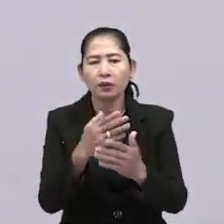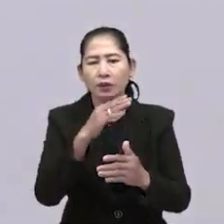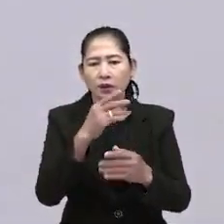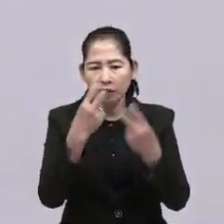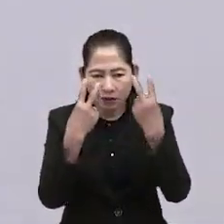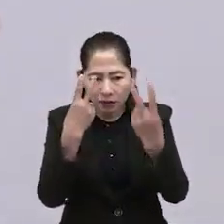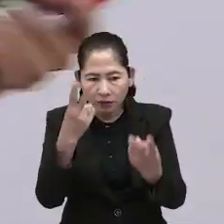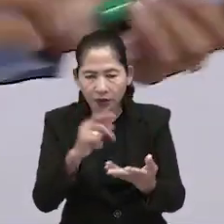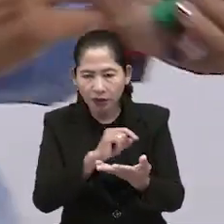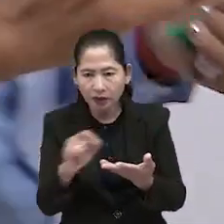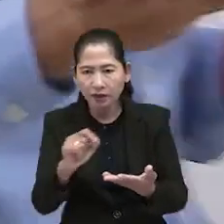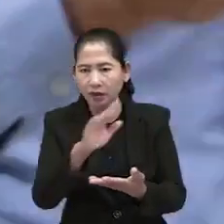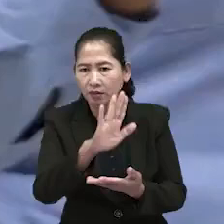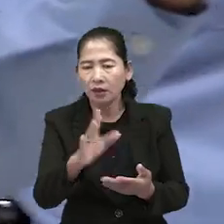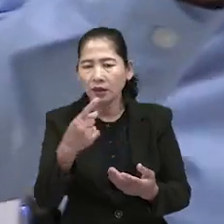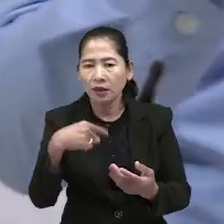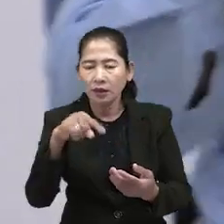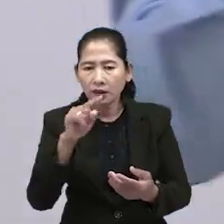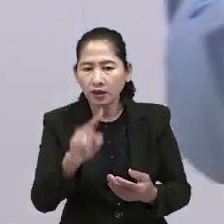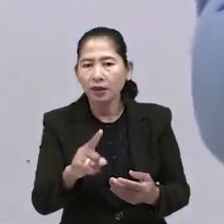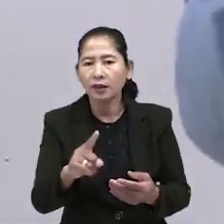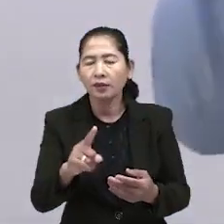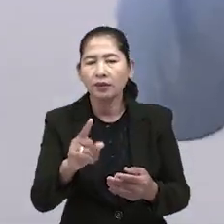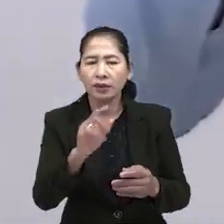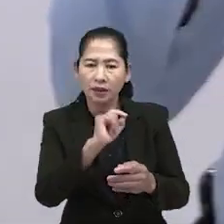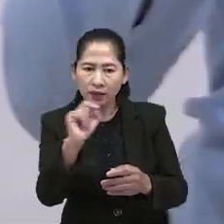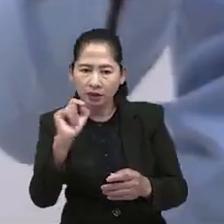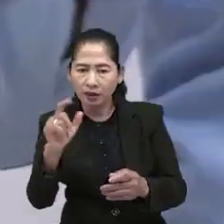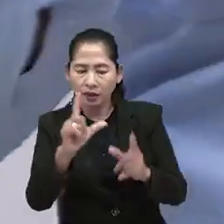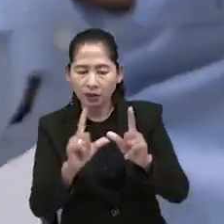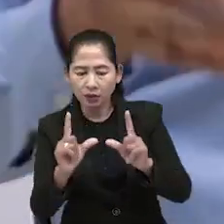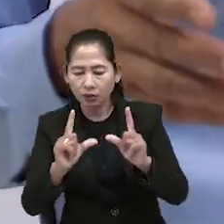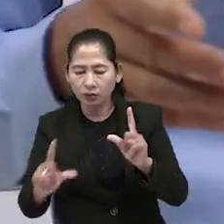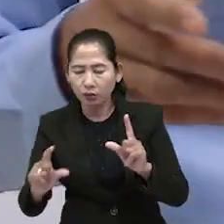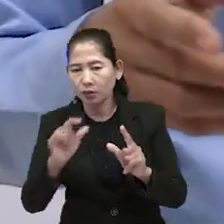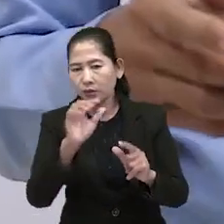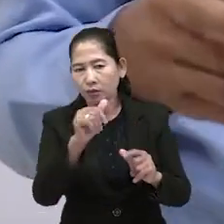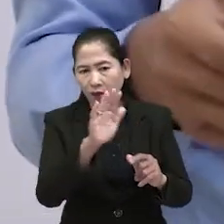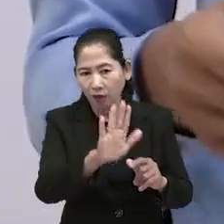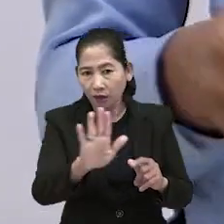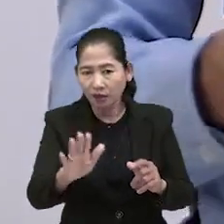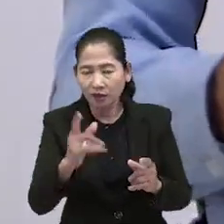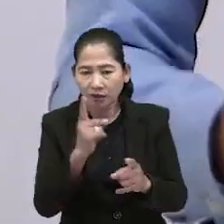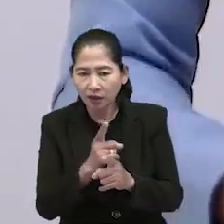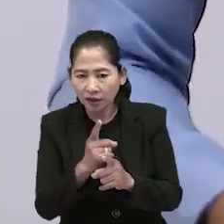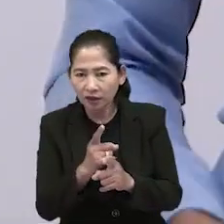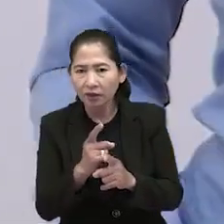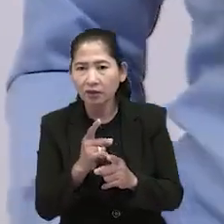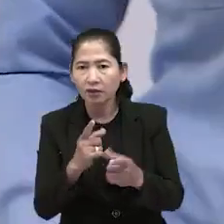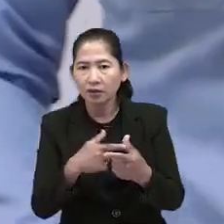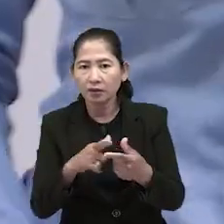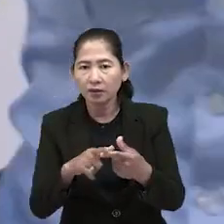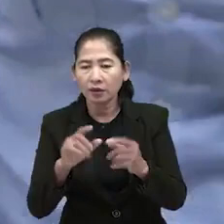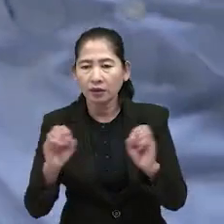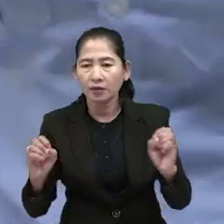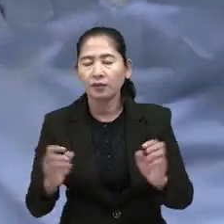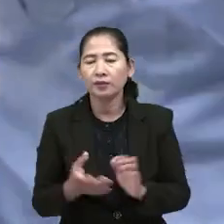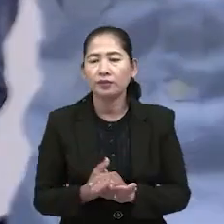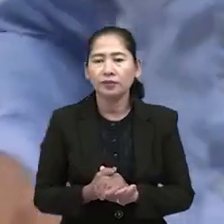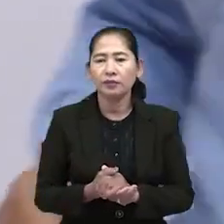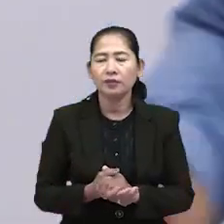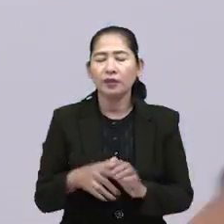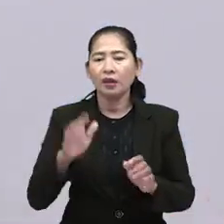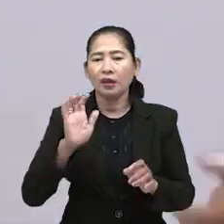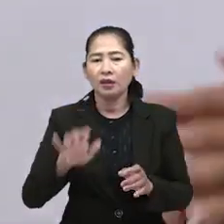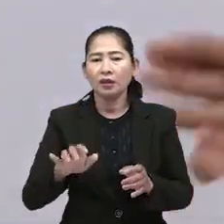កូនពិនិត្យមើលសំណេររបស់កូនថាតើការសរសេរចំណាប់ជួនរបស់កូនបានត្រឹមត្រូវដែរឬទេចាទាំងអស់គ្នាកូន